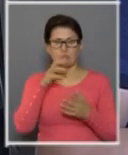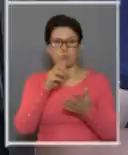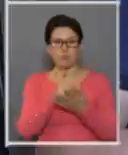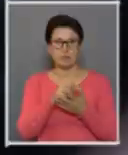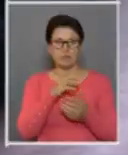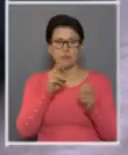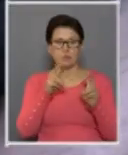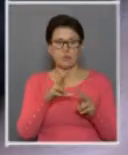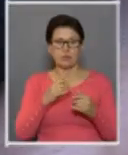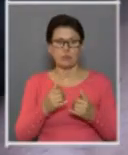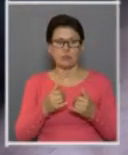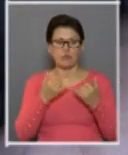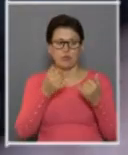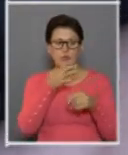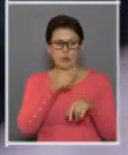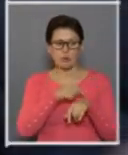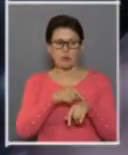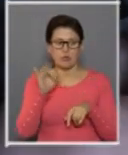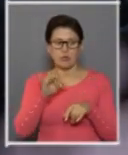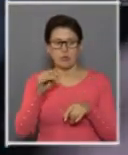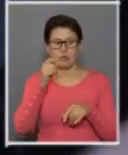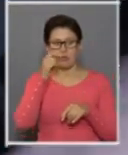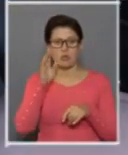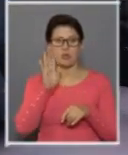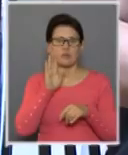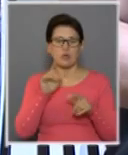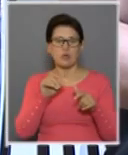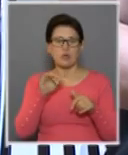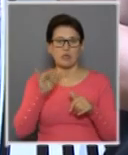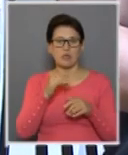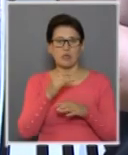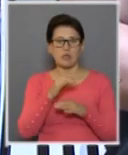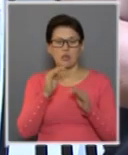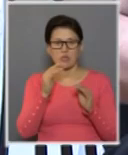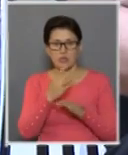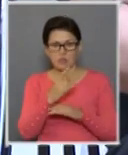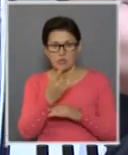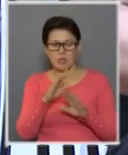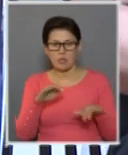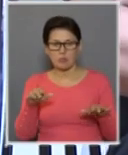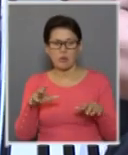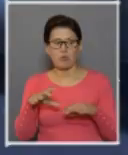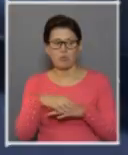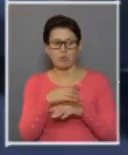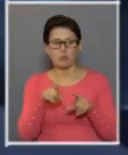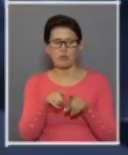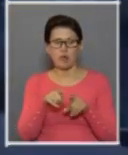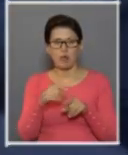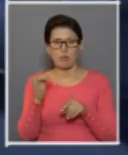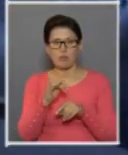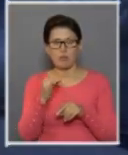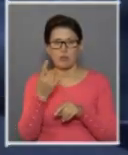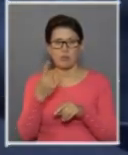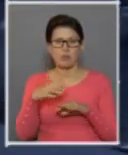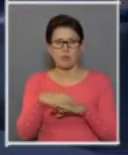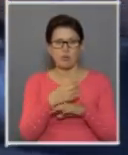жатып. Бұл шеберханада ерлер мен әйелдерге және кішкентайларға арналған кебіс тігіледі. Берікжанның айтуынша бір